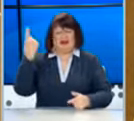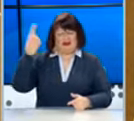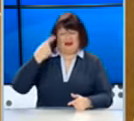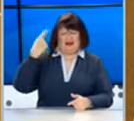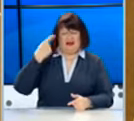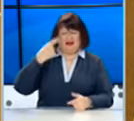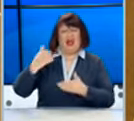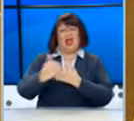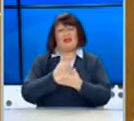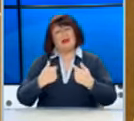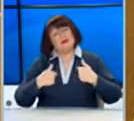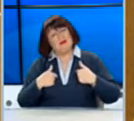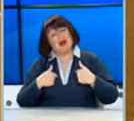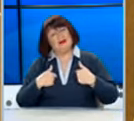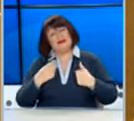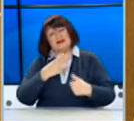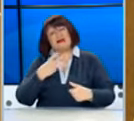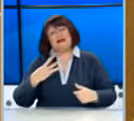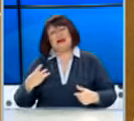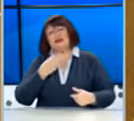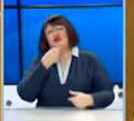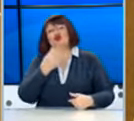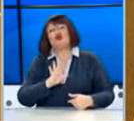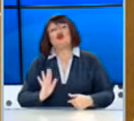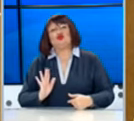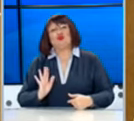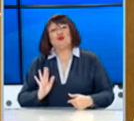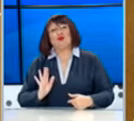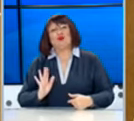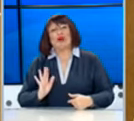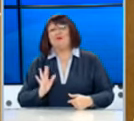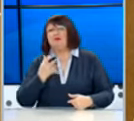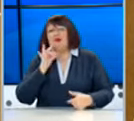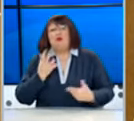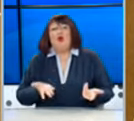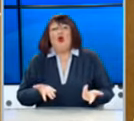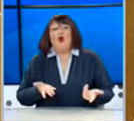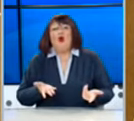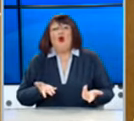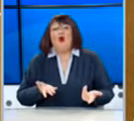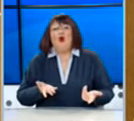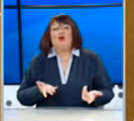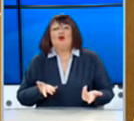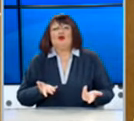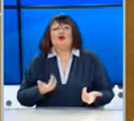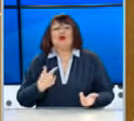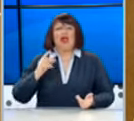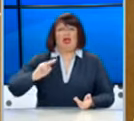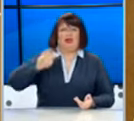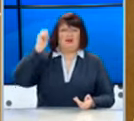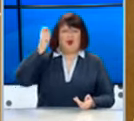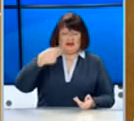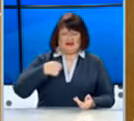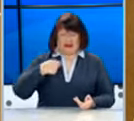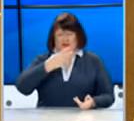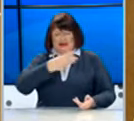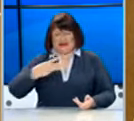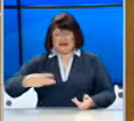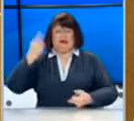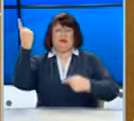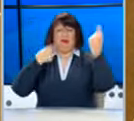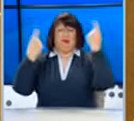και άδικη απλώς, ανίκια κριτική προς την αξιωματική αντιπολίτευση και τις άλλες δυνάμεις της αντιπολίτευσης,